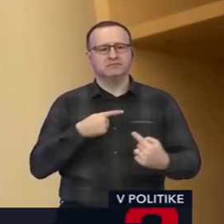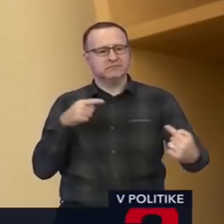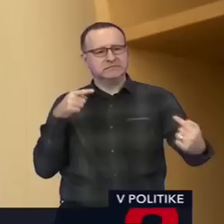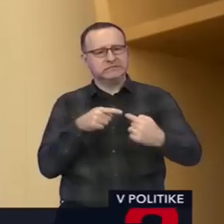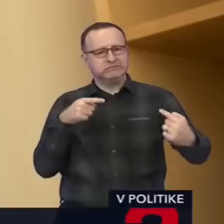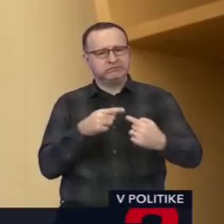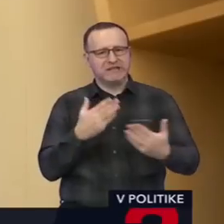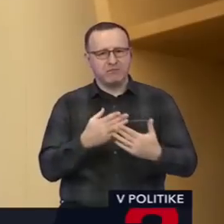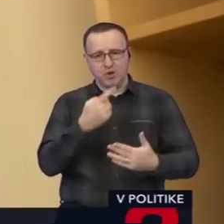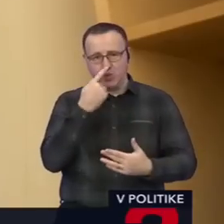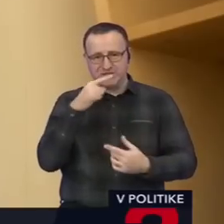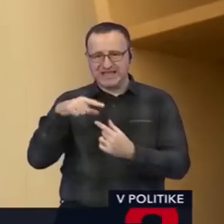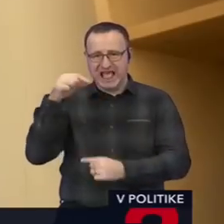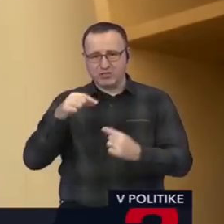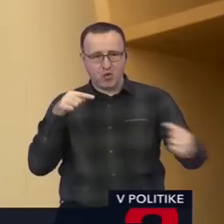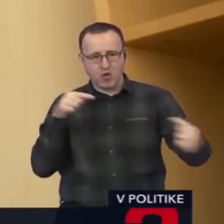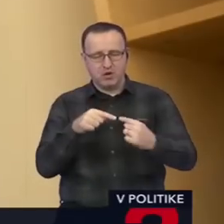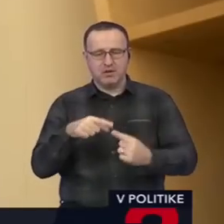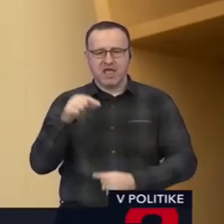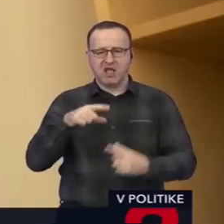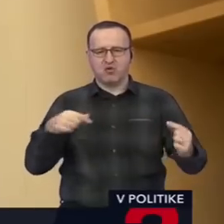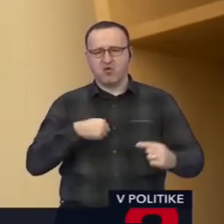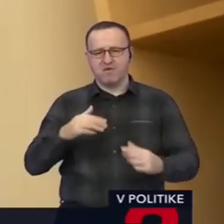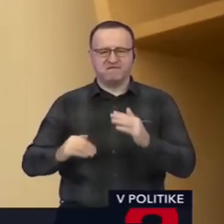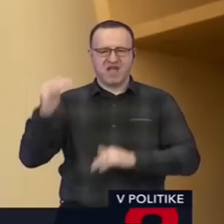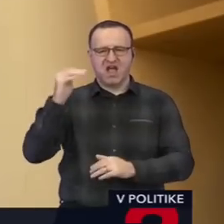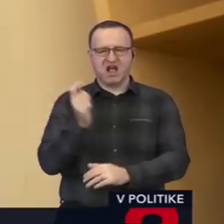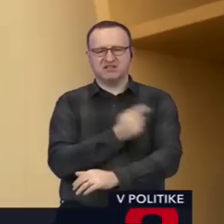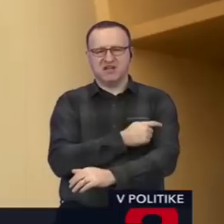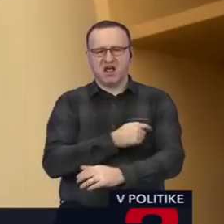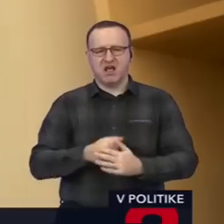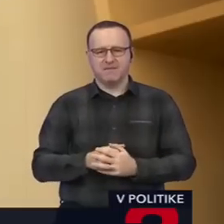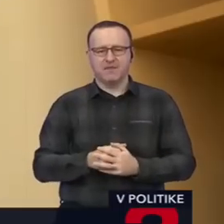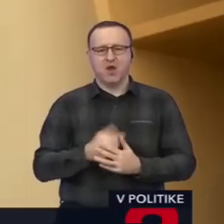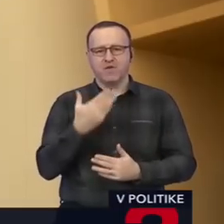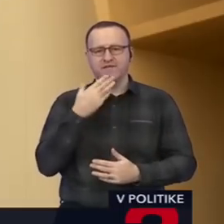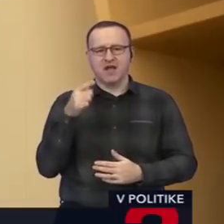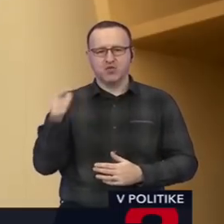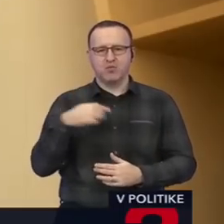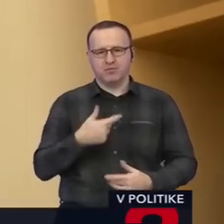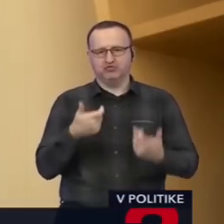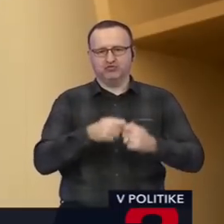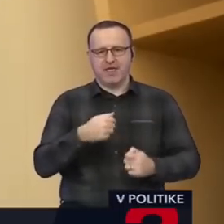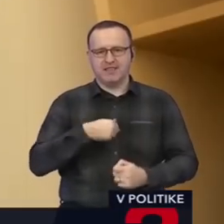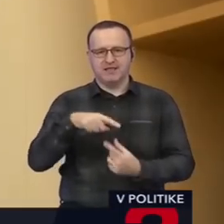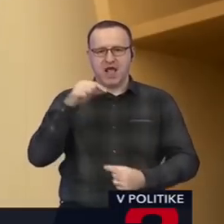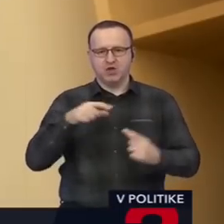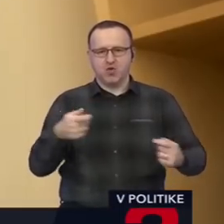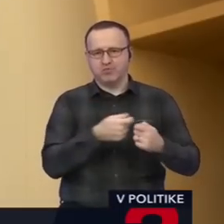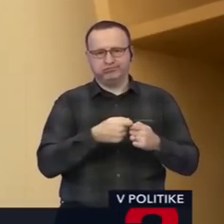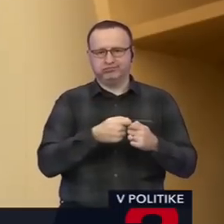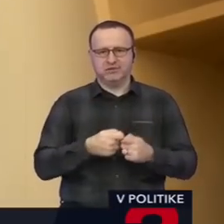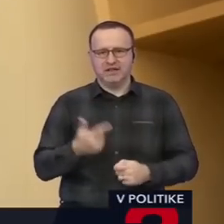navrch. Ale opäť, to sa nestalo samé. To je len a len vďaka tomu, že stojíme bok po boku s ďalšími 29 spojencami v aliancii